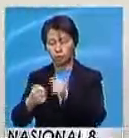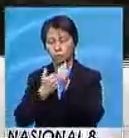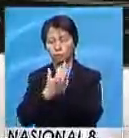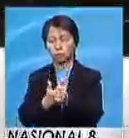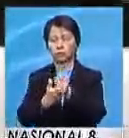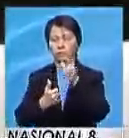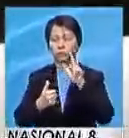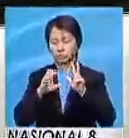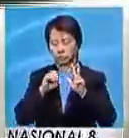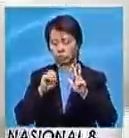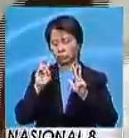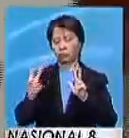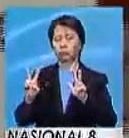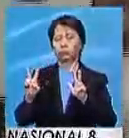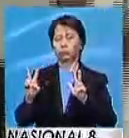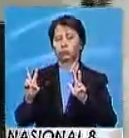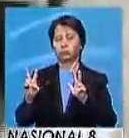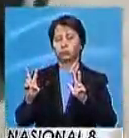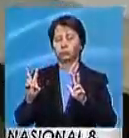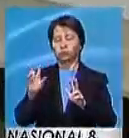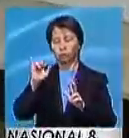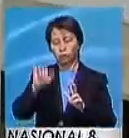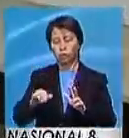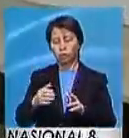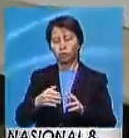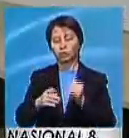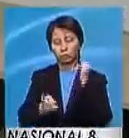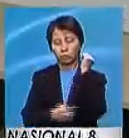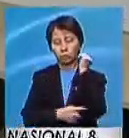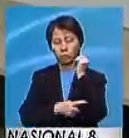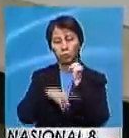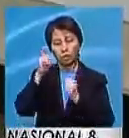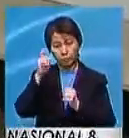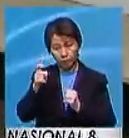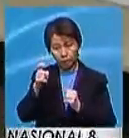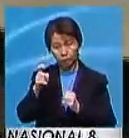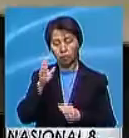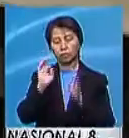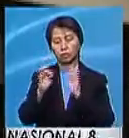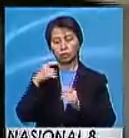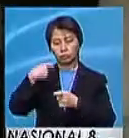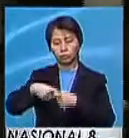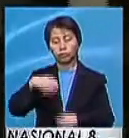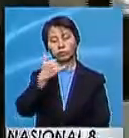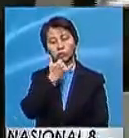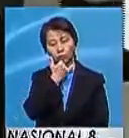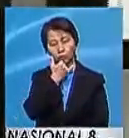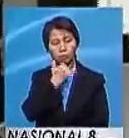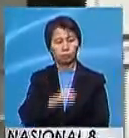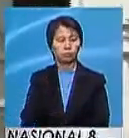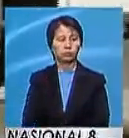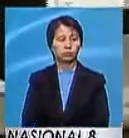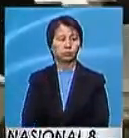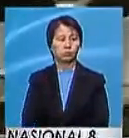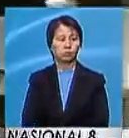Seksyen 302 Kanun Kesiasaan yang membawa hukuman mati mandatori jika sabit kesalahan.